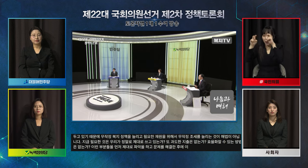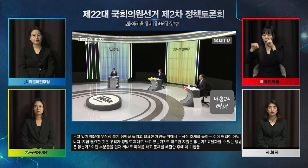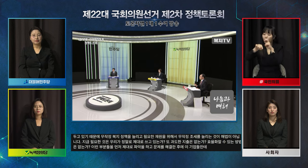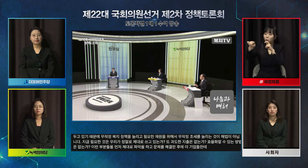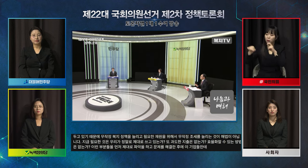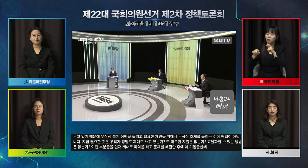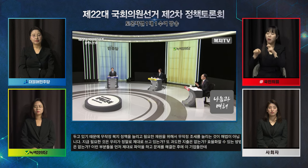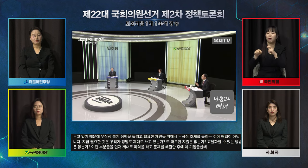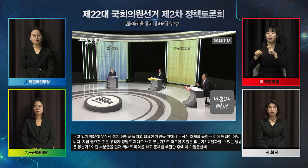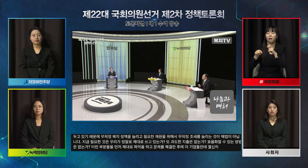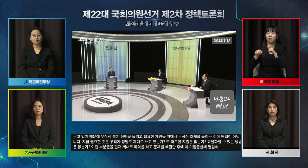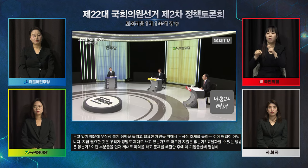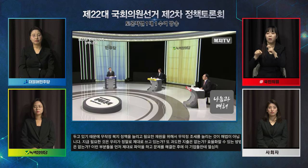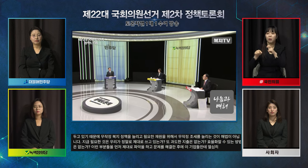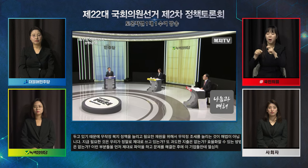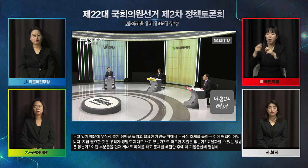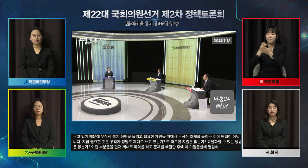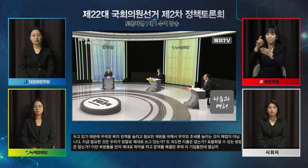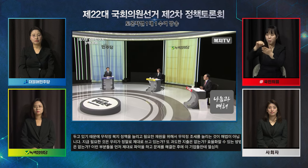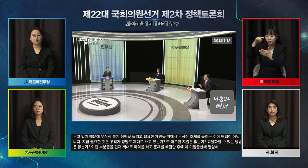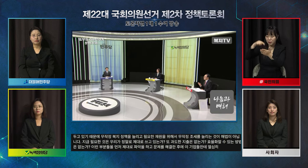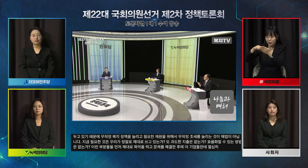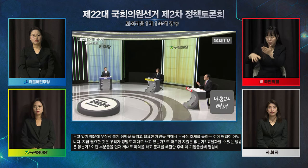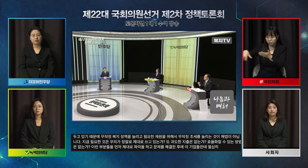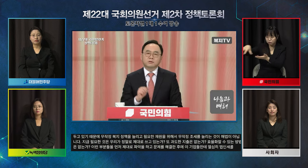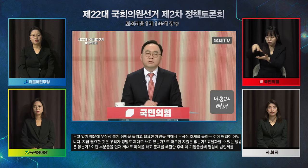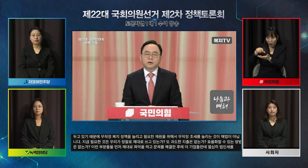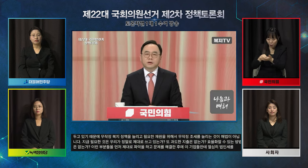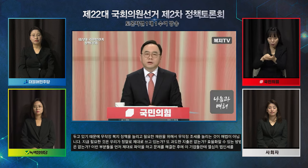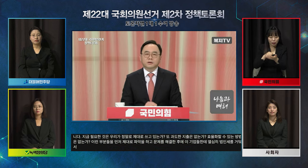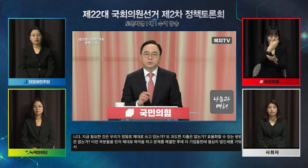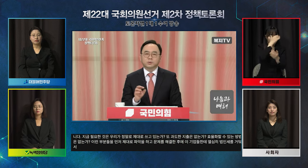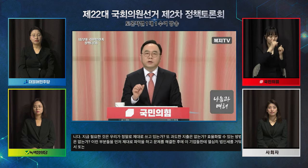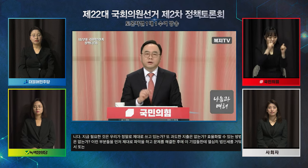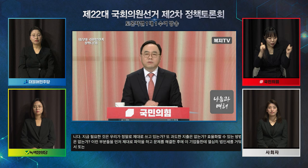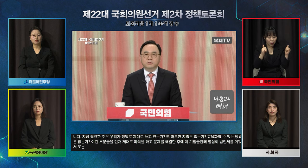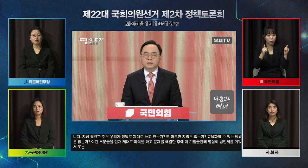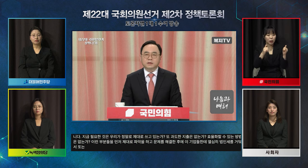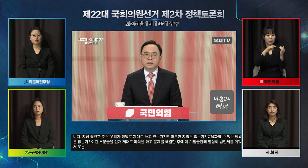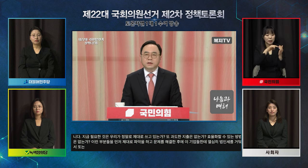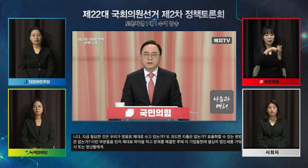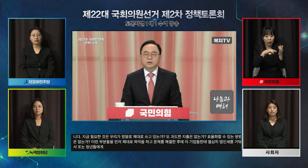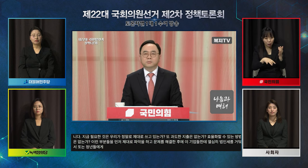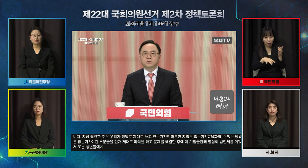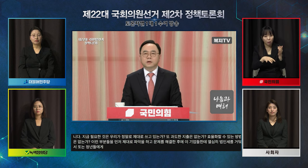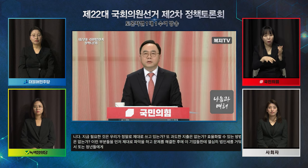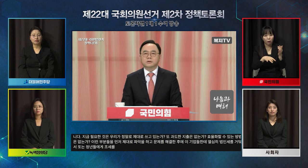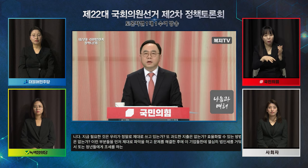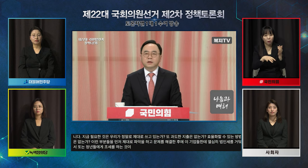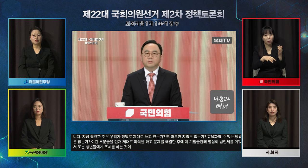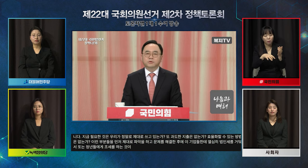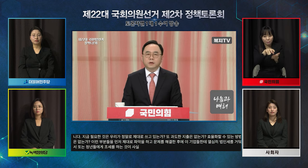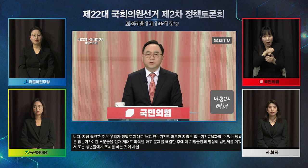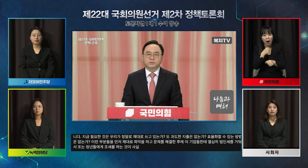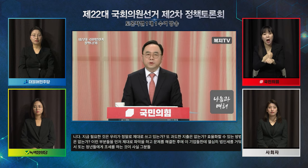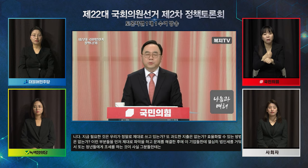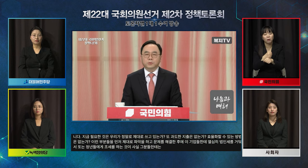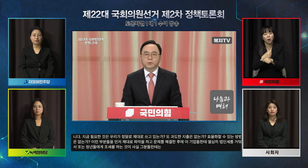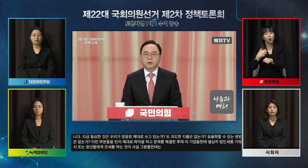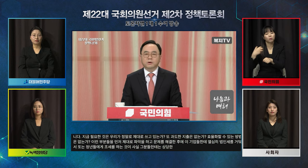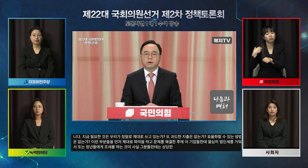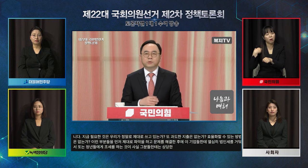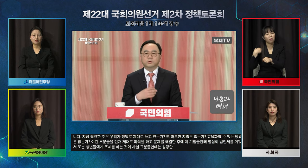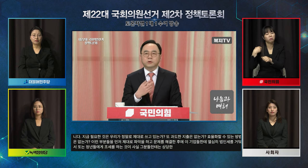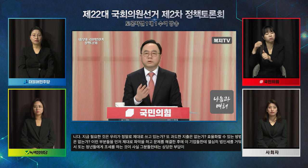열심히 법인세를 걷어서 또는 청년들에게 조세를 하는 것이 사실 그분들한테는 상당한 부담이 될 수도